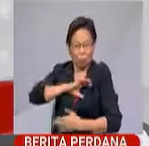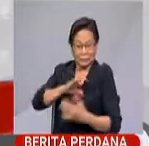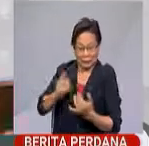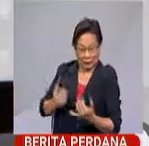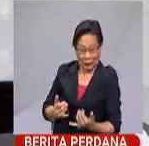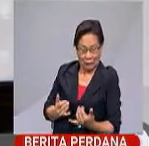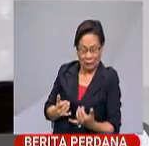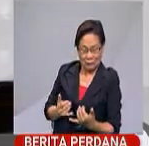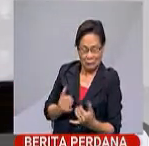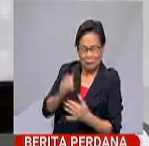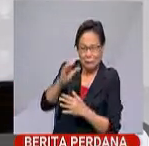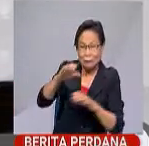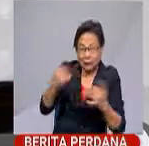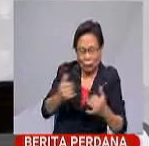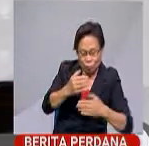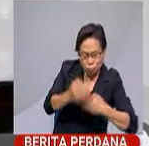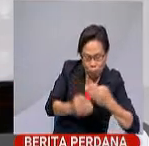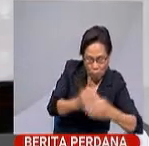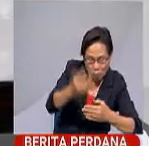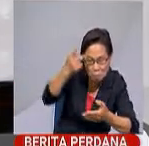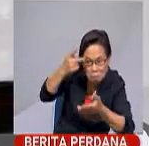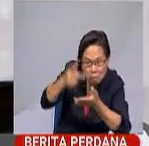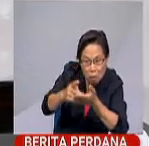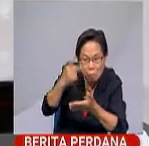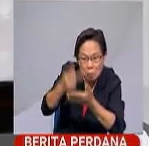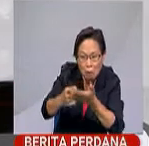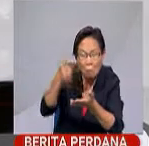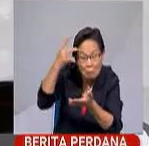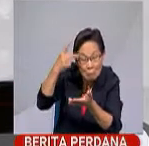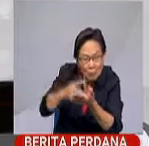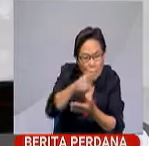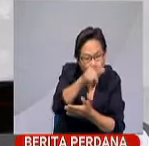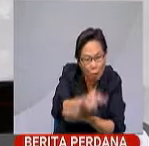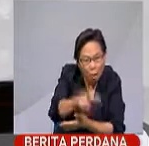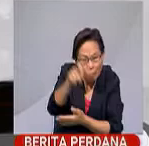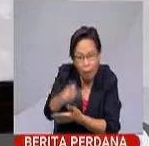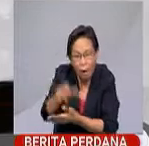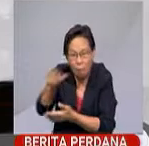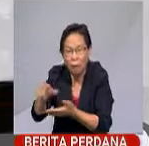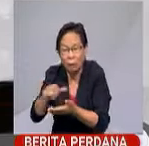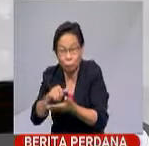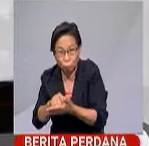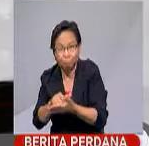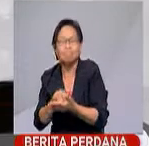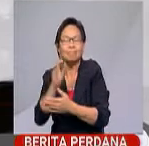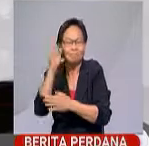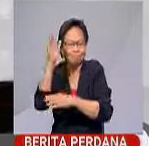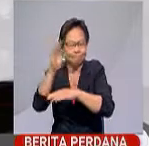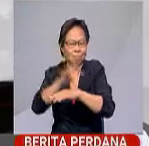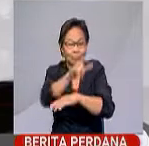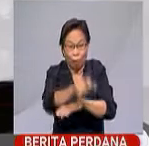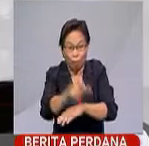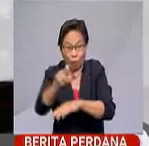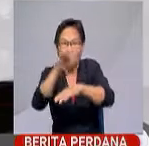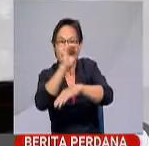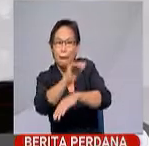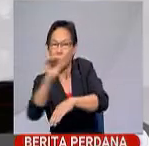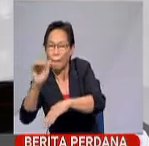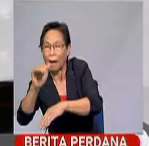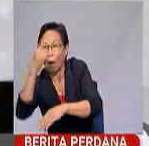ketika ini sedang menjalankan proses mengenal pasti individu-individu terbabit. Mereka akan dipanggil memberi